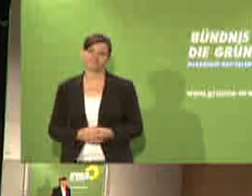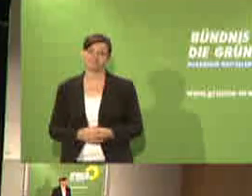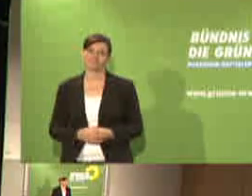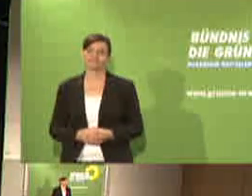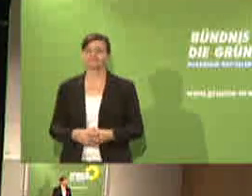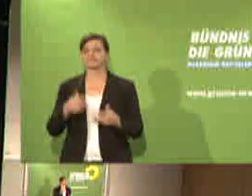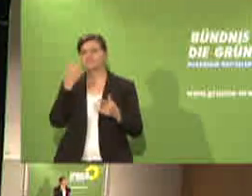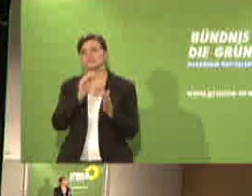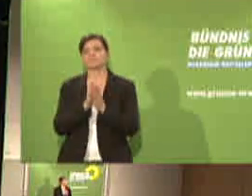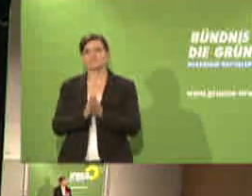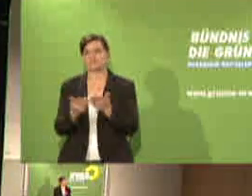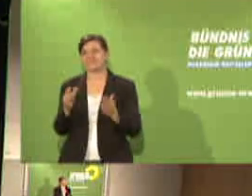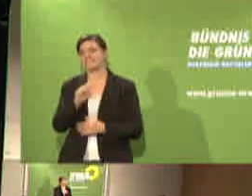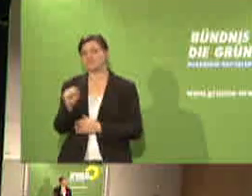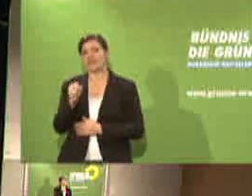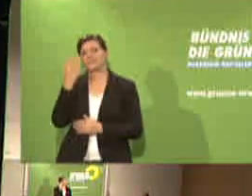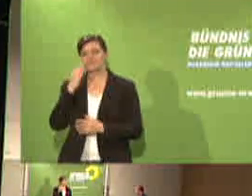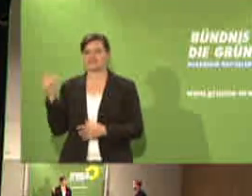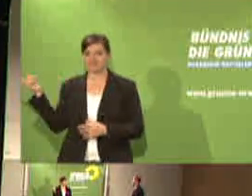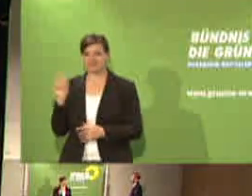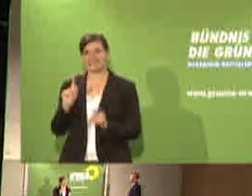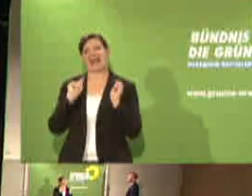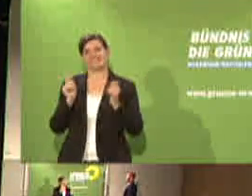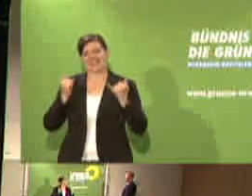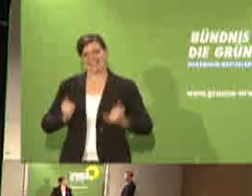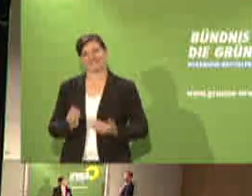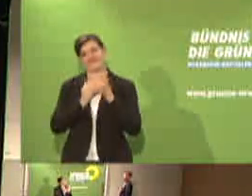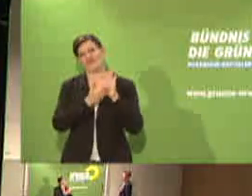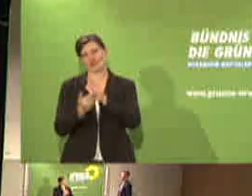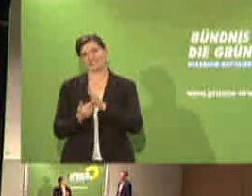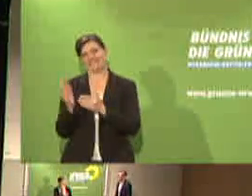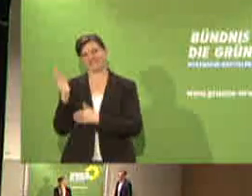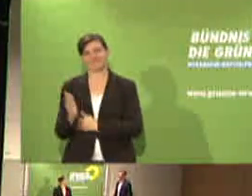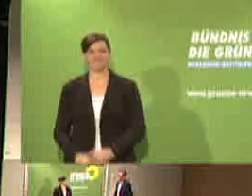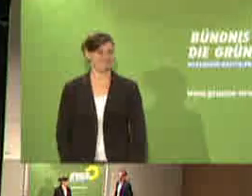ich jetzt also zunächst Sven nach vorne, der uns den Antrag hier vorstellen wird.